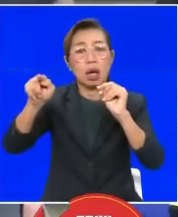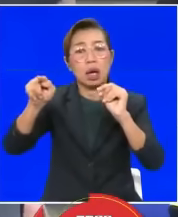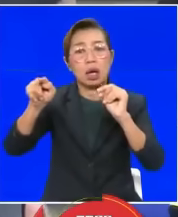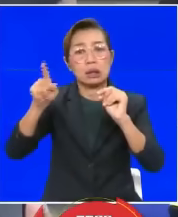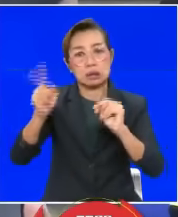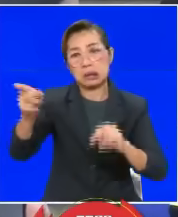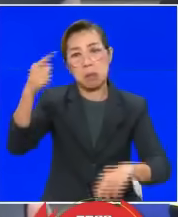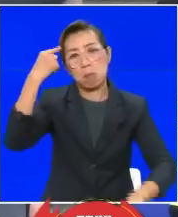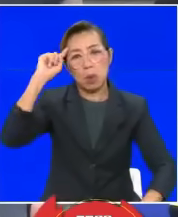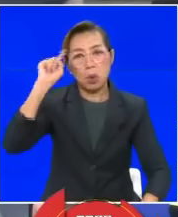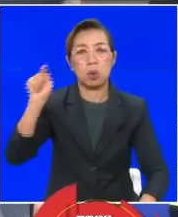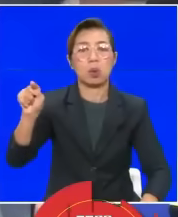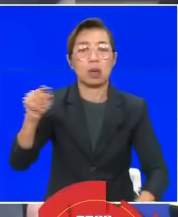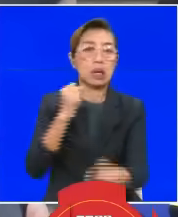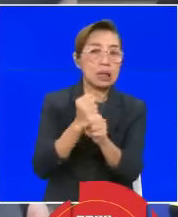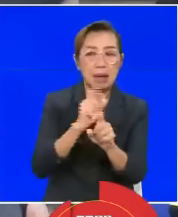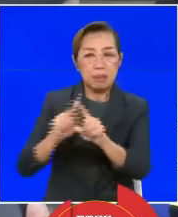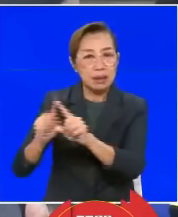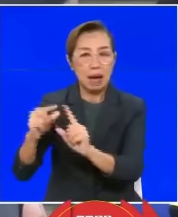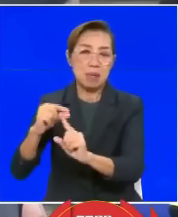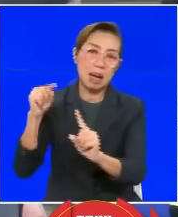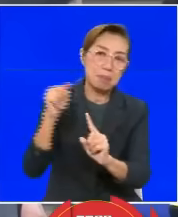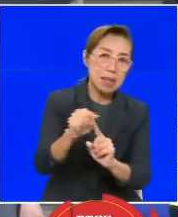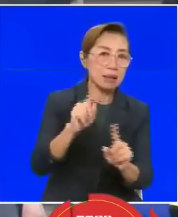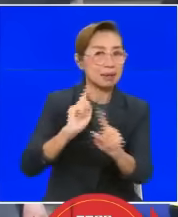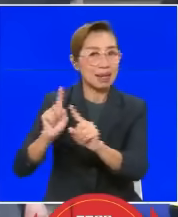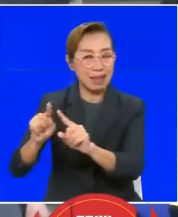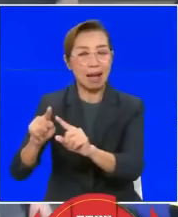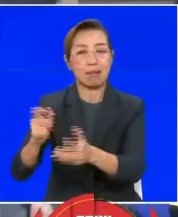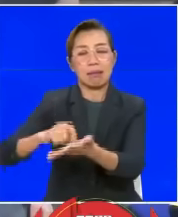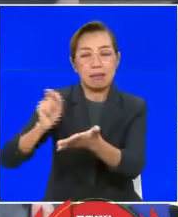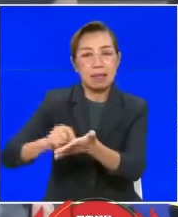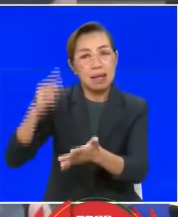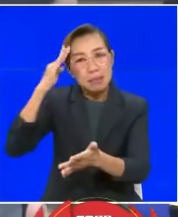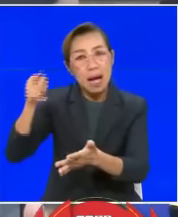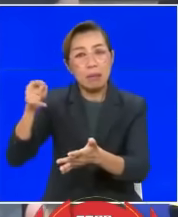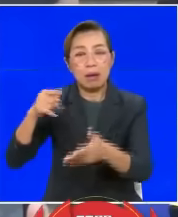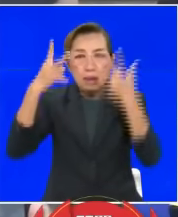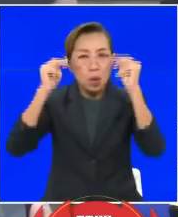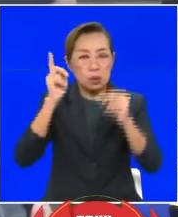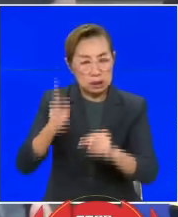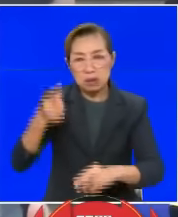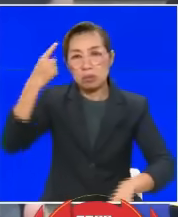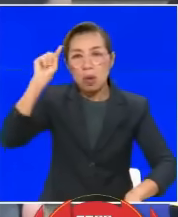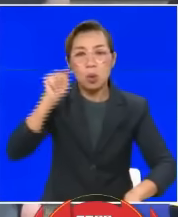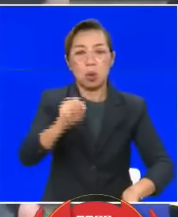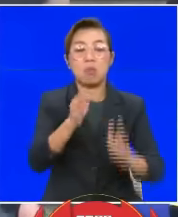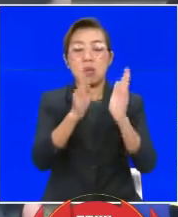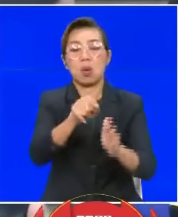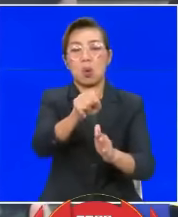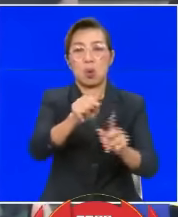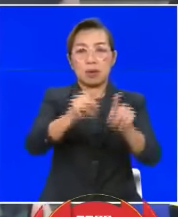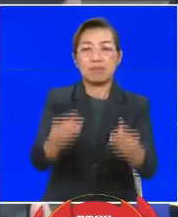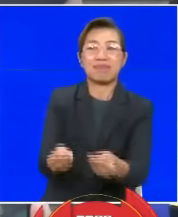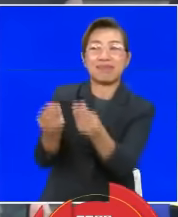ท่านไม่รู้เรื่องท่านถูกหลอกท่านถูกคนหลอกให้มาเซ็นทาบต้องเข้าใจนะครับว่าคนที่อยู่ในกระบวนการเนี่ย